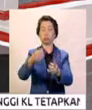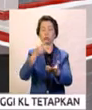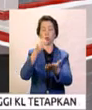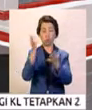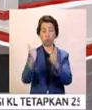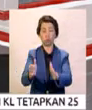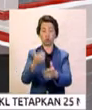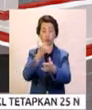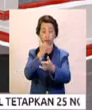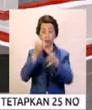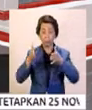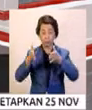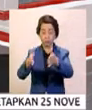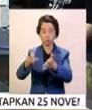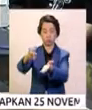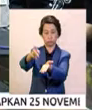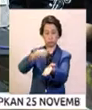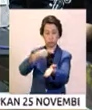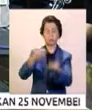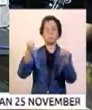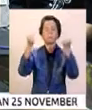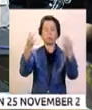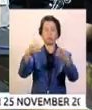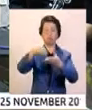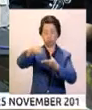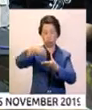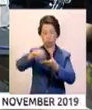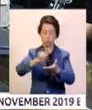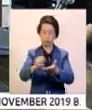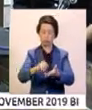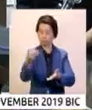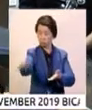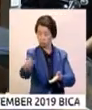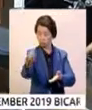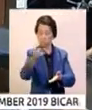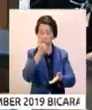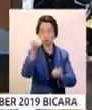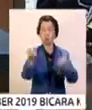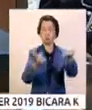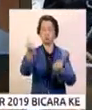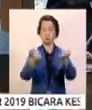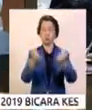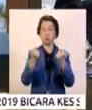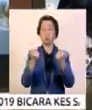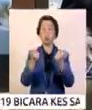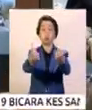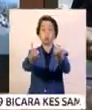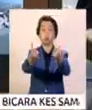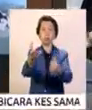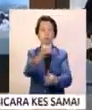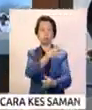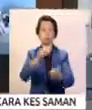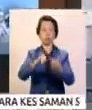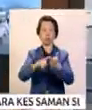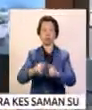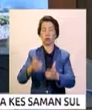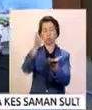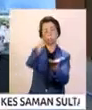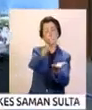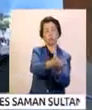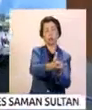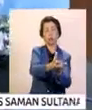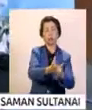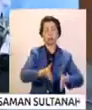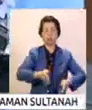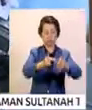sudah dijelaskan. Saman yang paling banyak dikeluarkan melibatkan kesalahan memandu melebihi had laju serta meletakkan